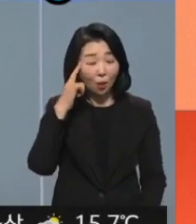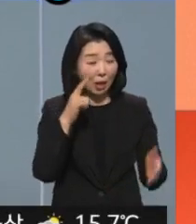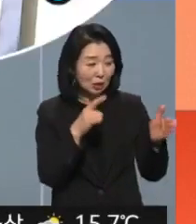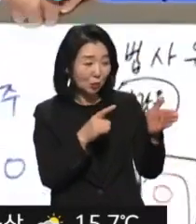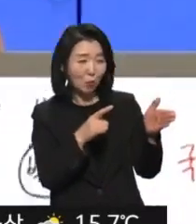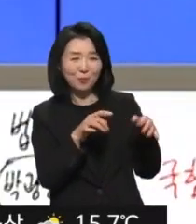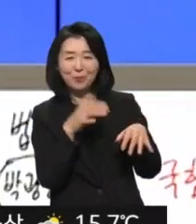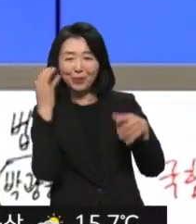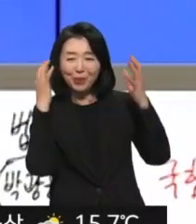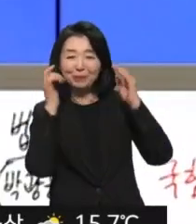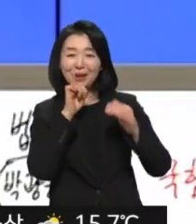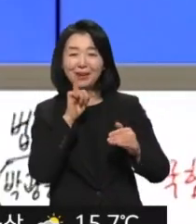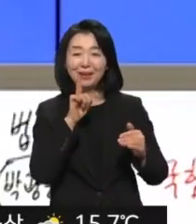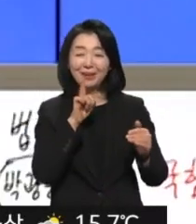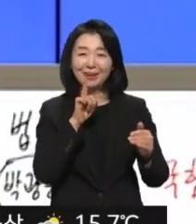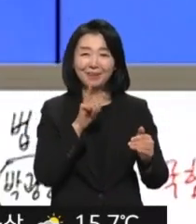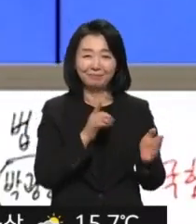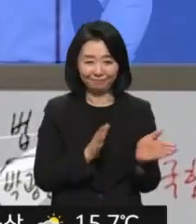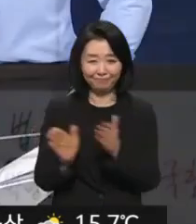거예요.